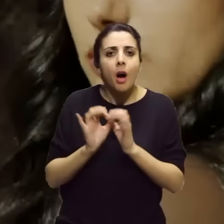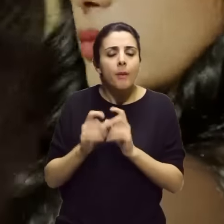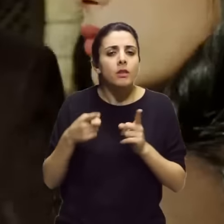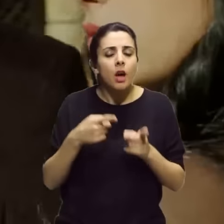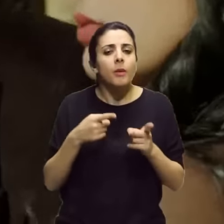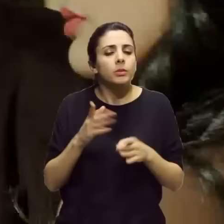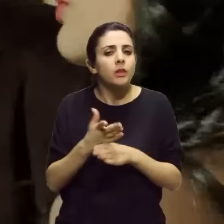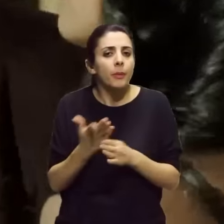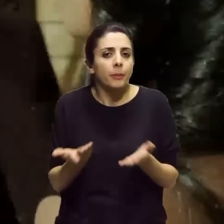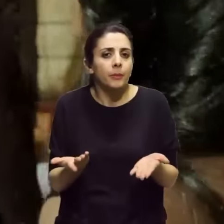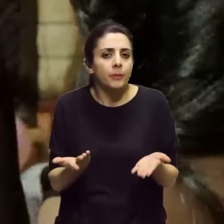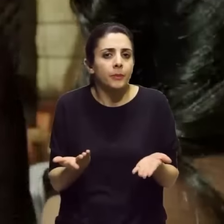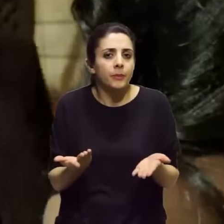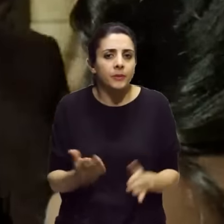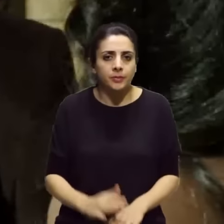orada.